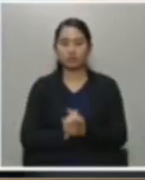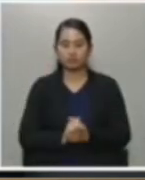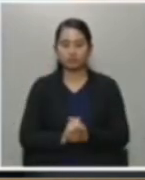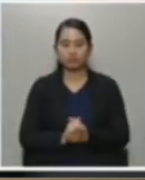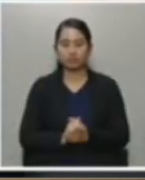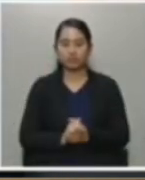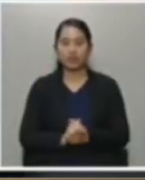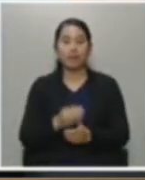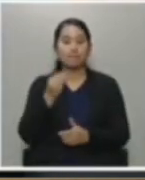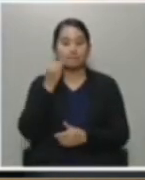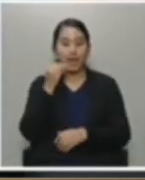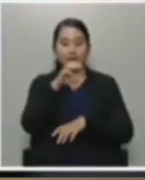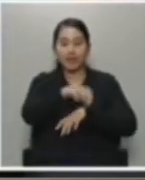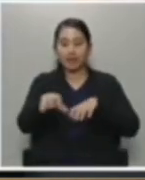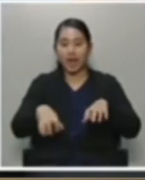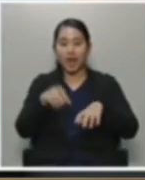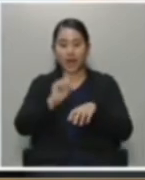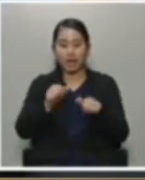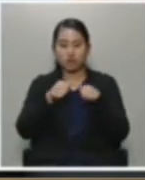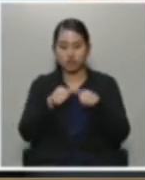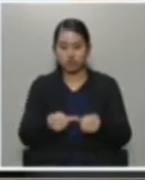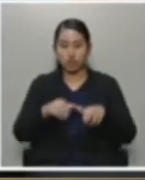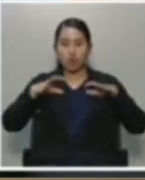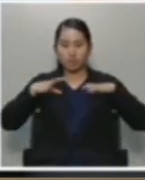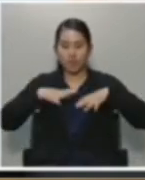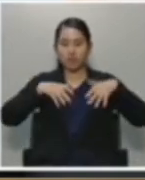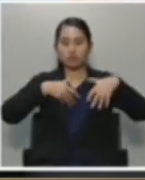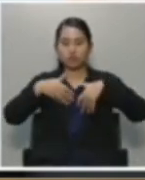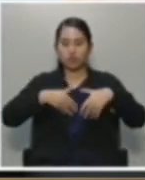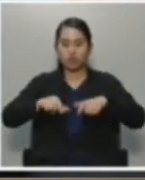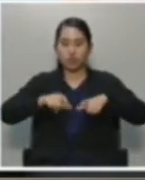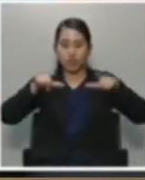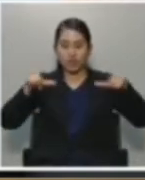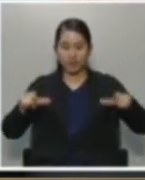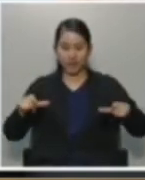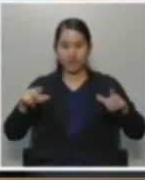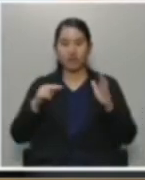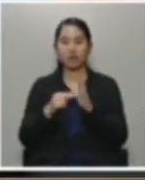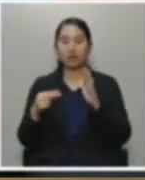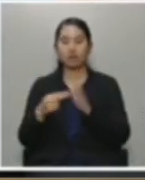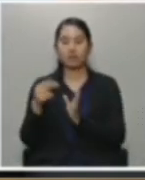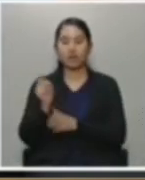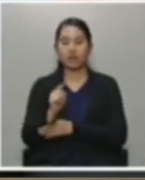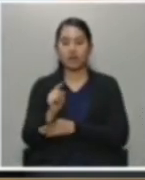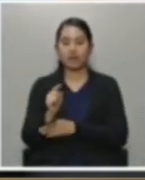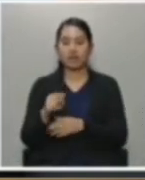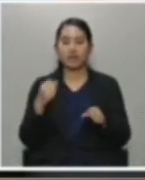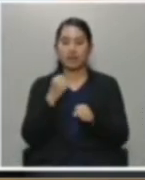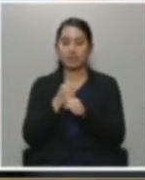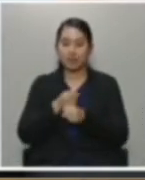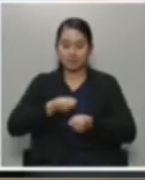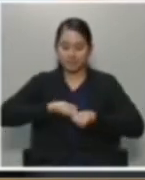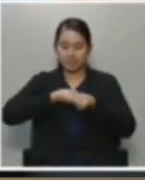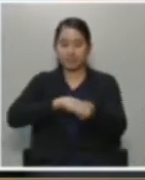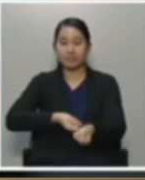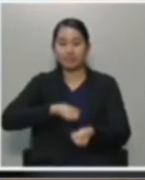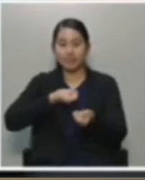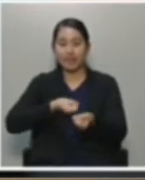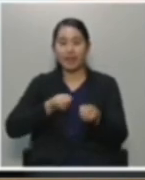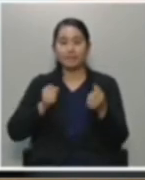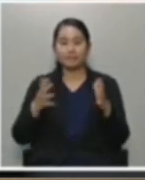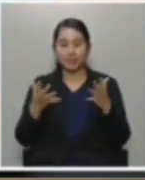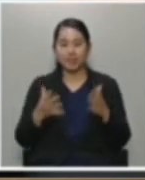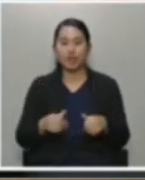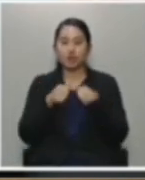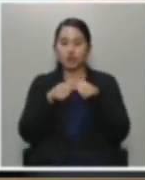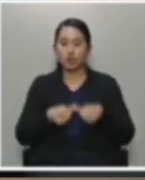หมู่บ้านใดที่เขาอยู่อาศัยกันเป็นชุมชนใหญ่ไม่มีการทำการเกษตรแต่ทำเป็นที่อ